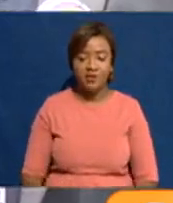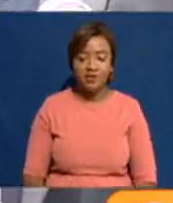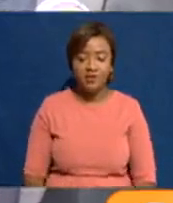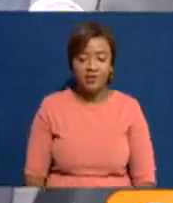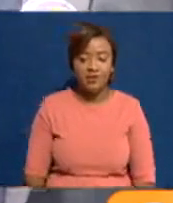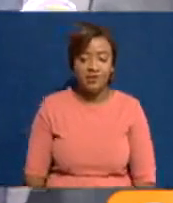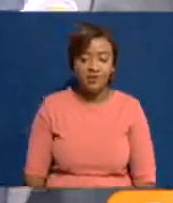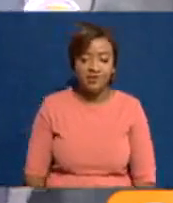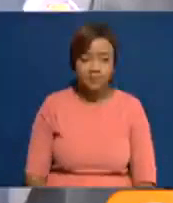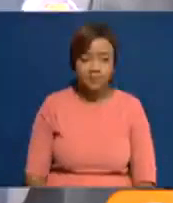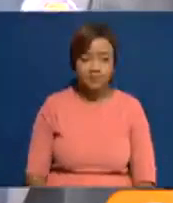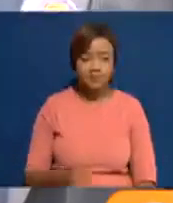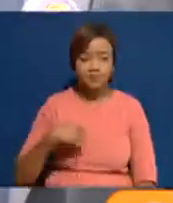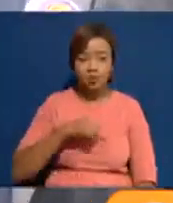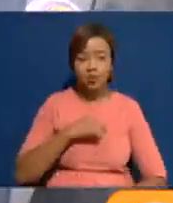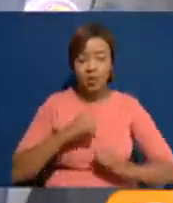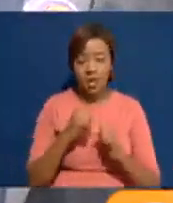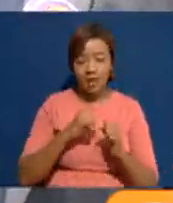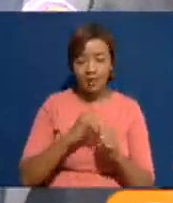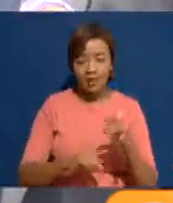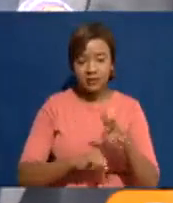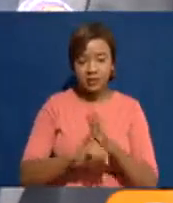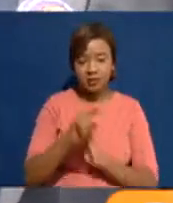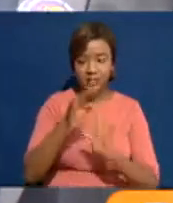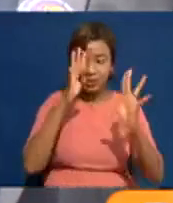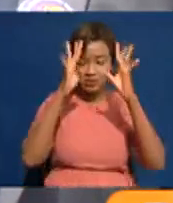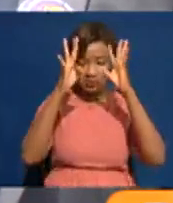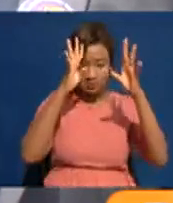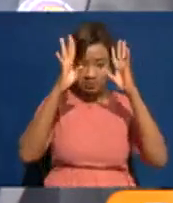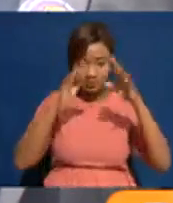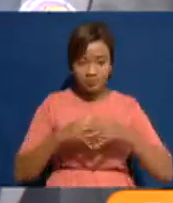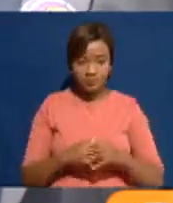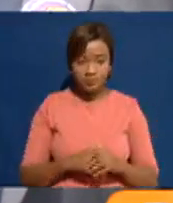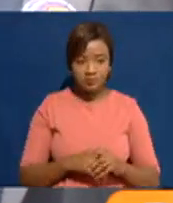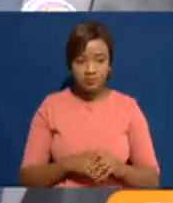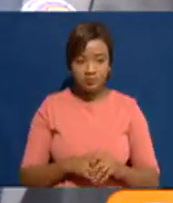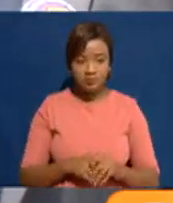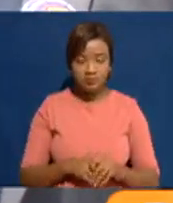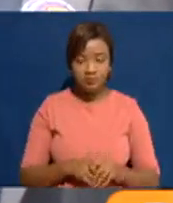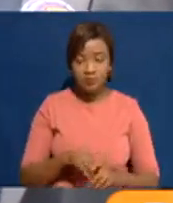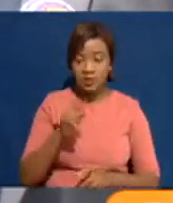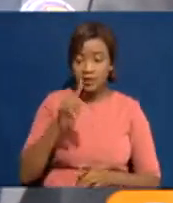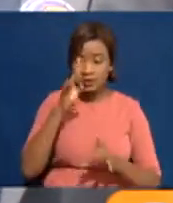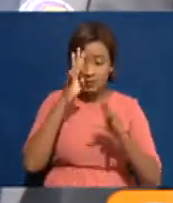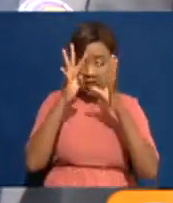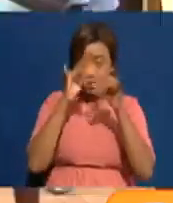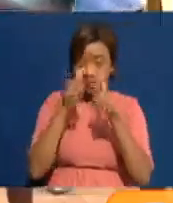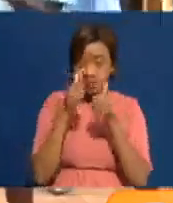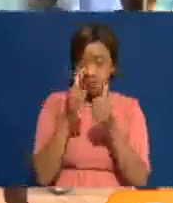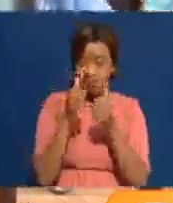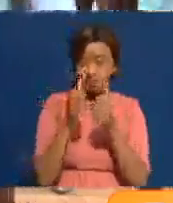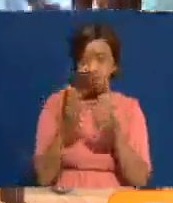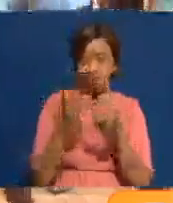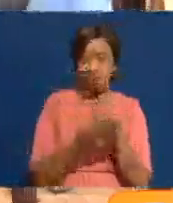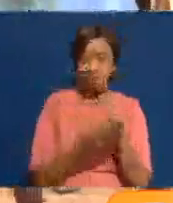are privileged to be able to support this good initiative. As the adage goes, a great initiative deserves great partnerships.